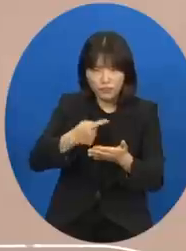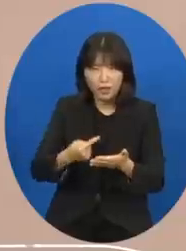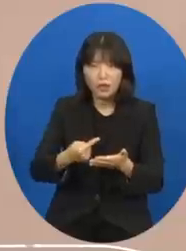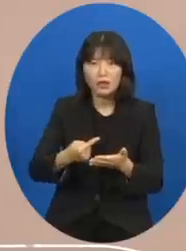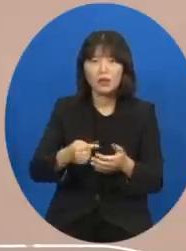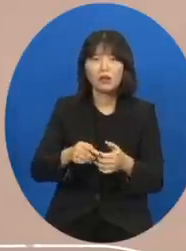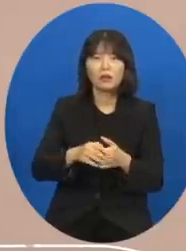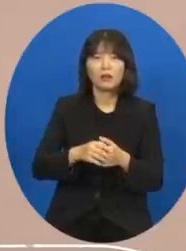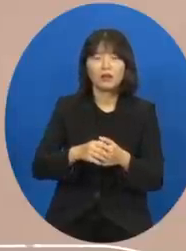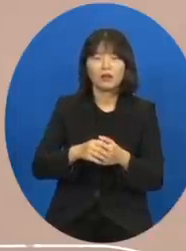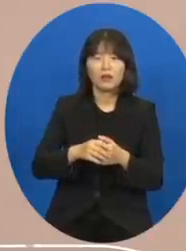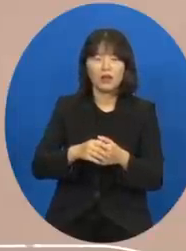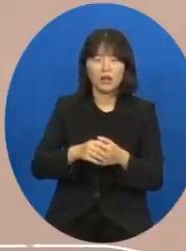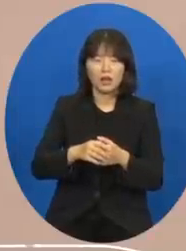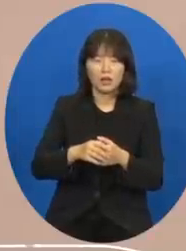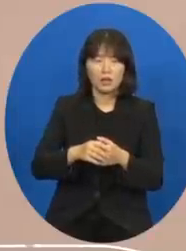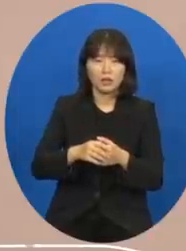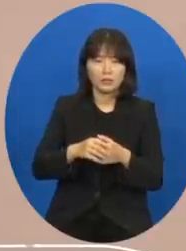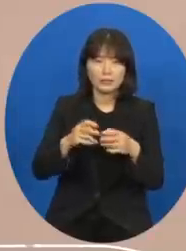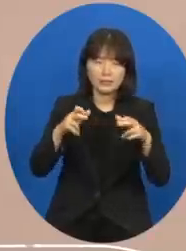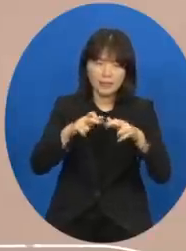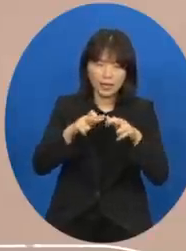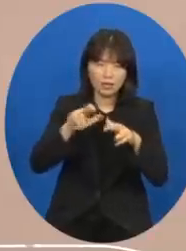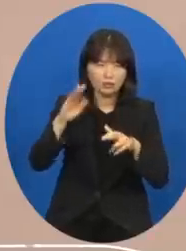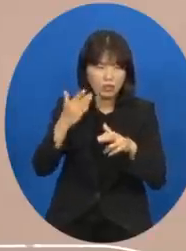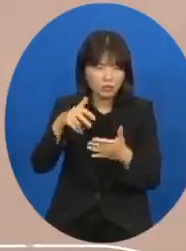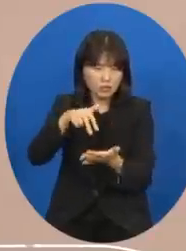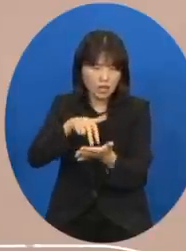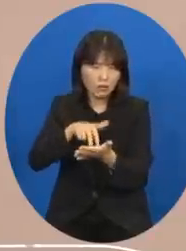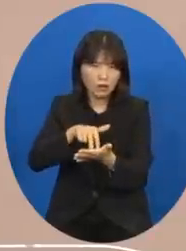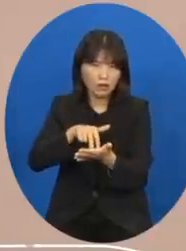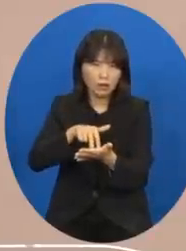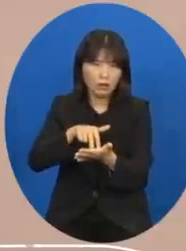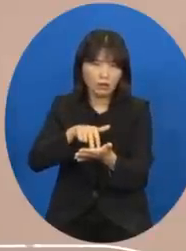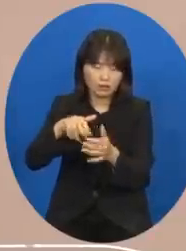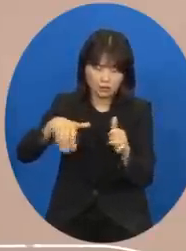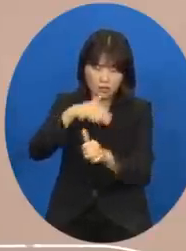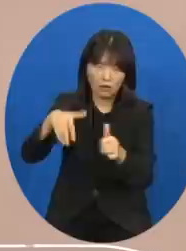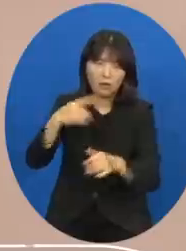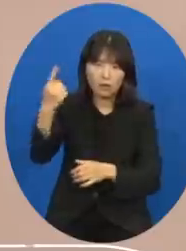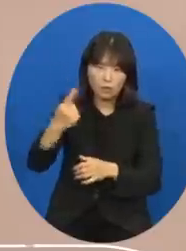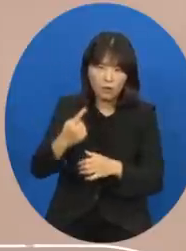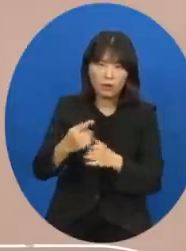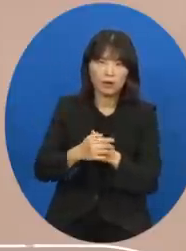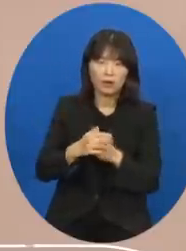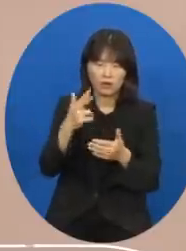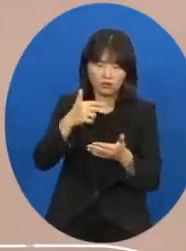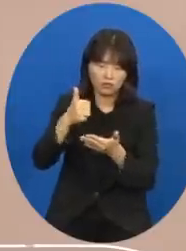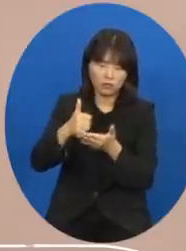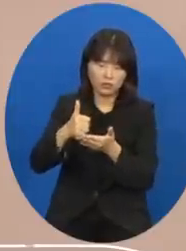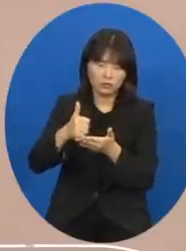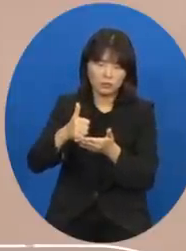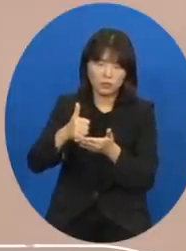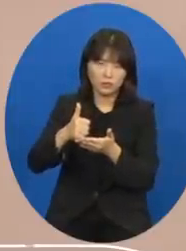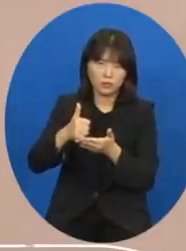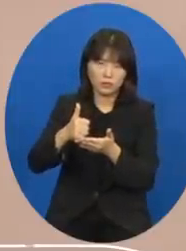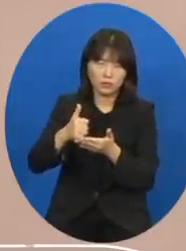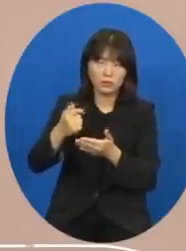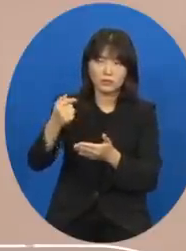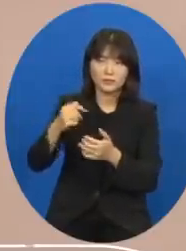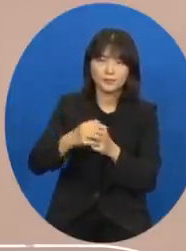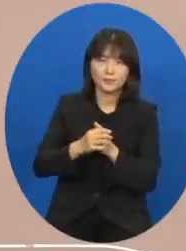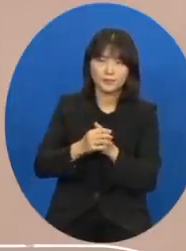처지까지 몰리면서 주님이 정말 강제적으로 제 마음을 비집고 들어오셨어요.